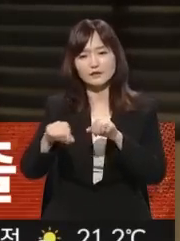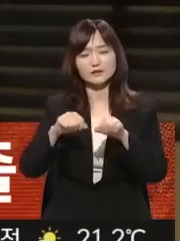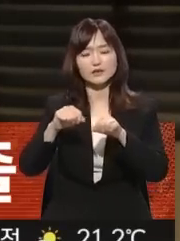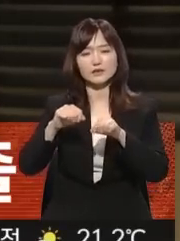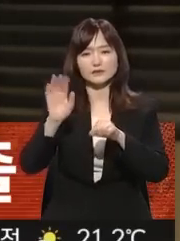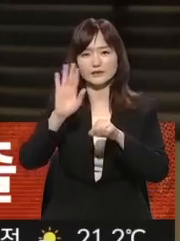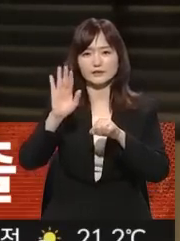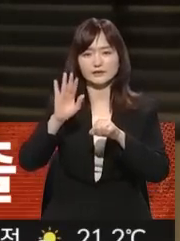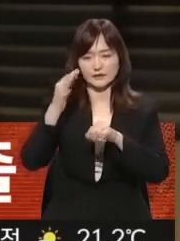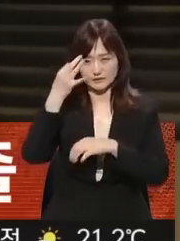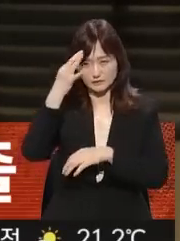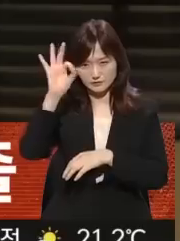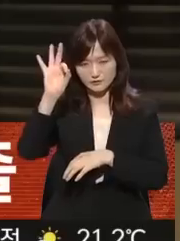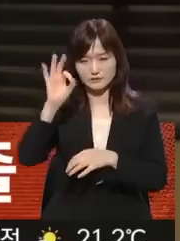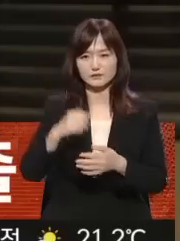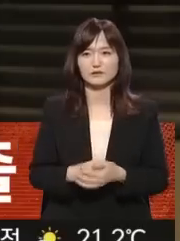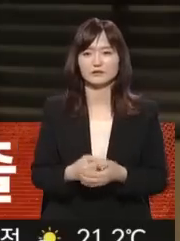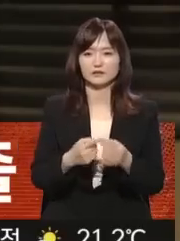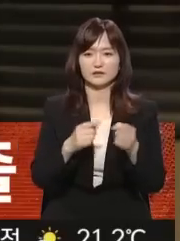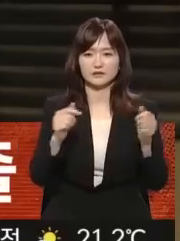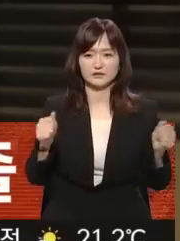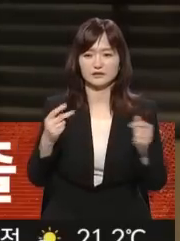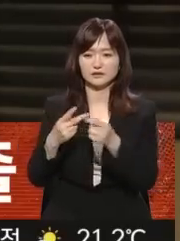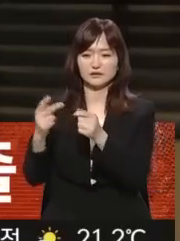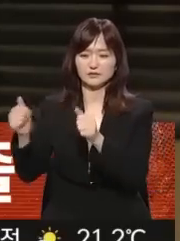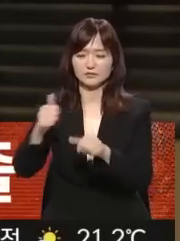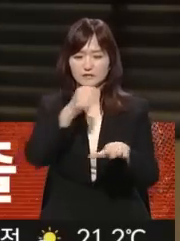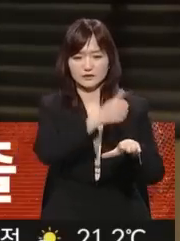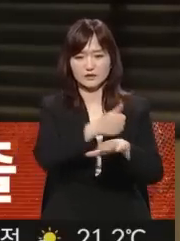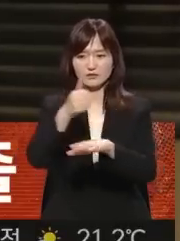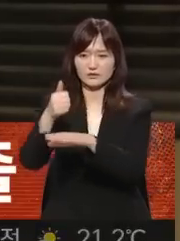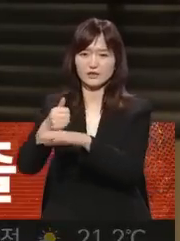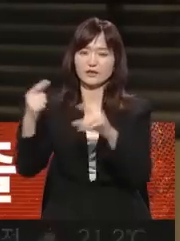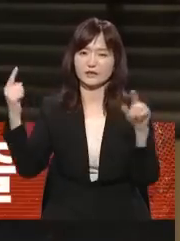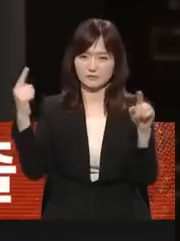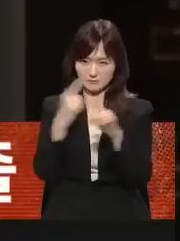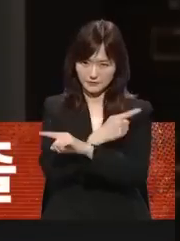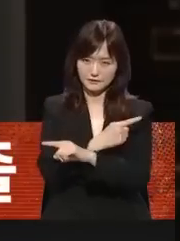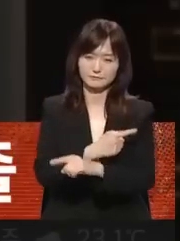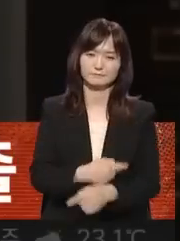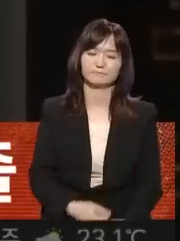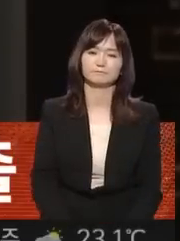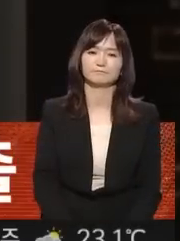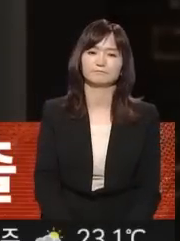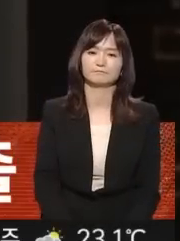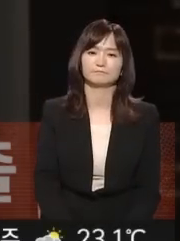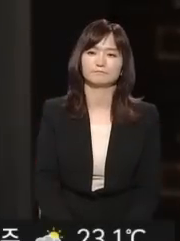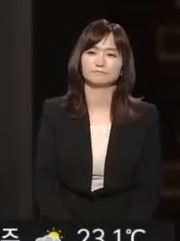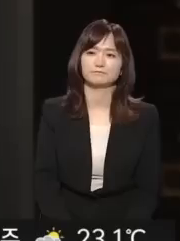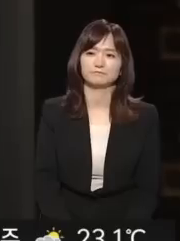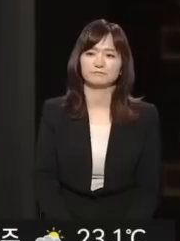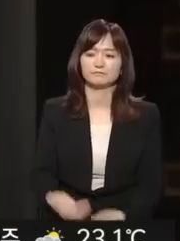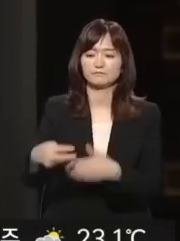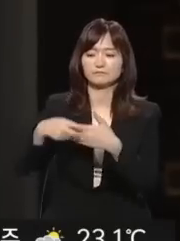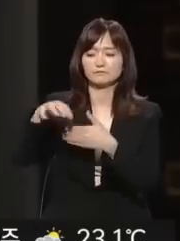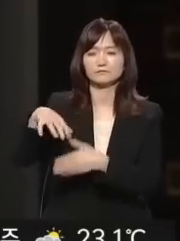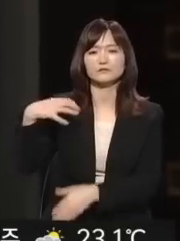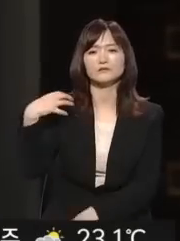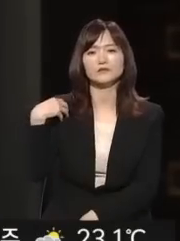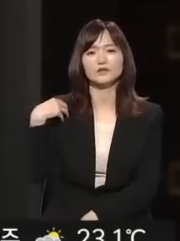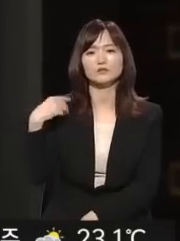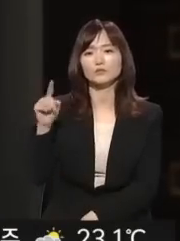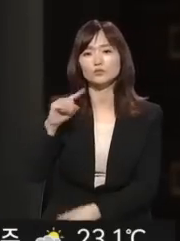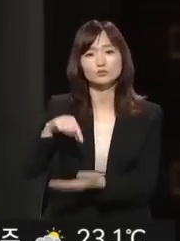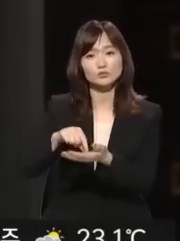것이 인정이 됐기 때문에 1심과 항소심의 결과가 바뀐 것으로 보입니다 그렇군요 자 그러면 병원 책임은 얼마나